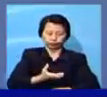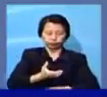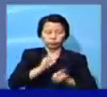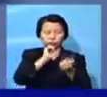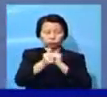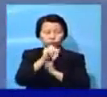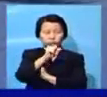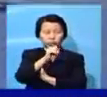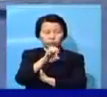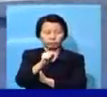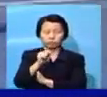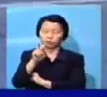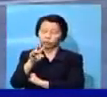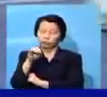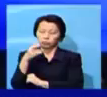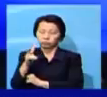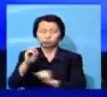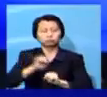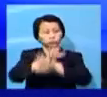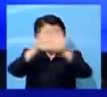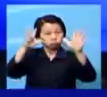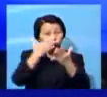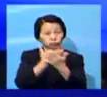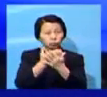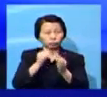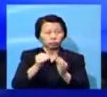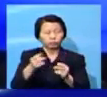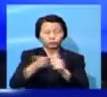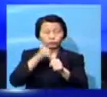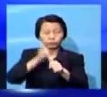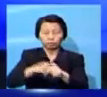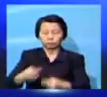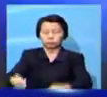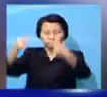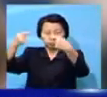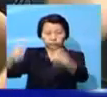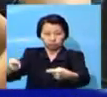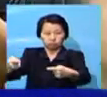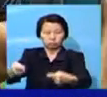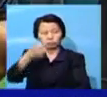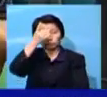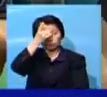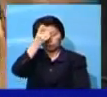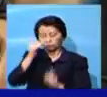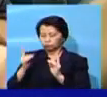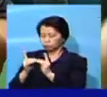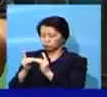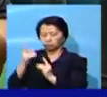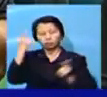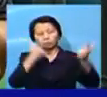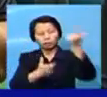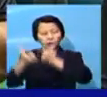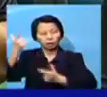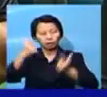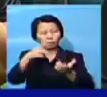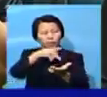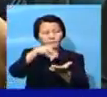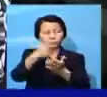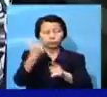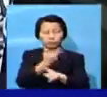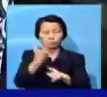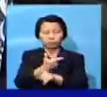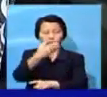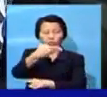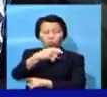ckl 2017 adalah cerah walaupun pertama kali dipertandingkan Datuk Marina Chi ditemui ketika lawatan ke pusat latihan skuad